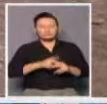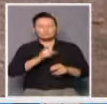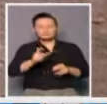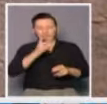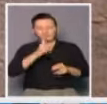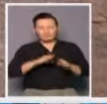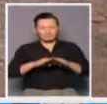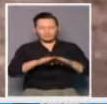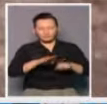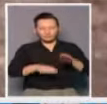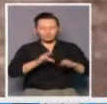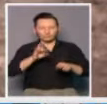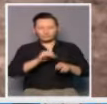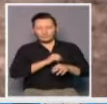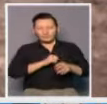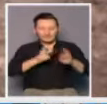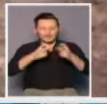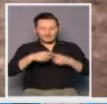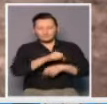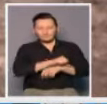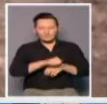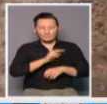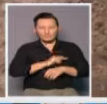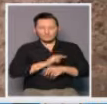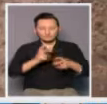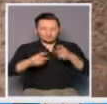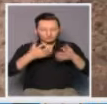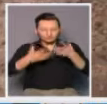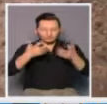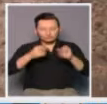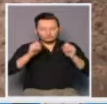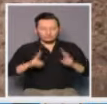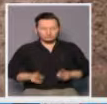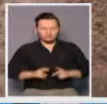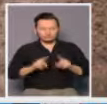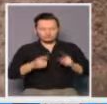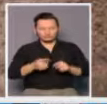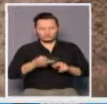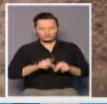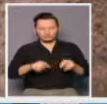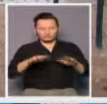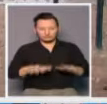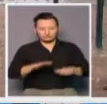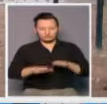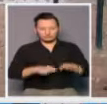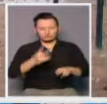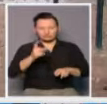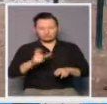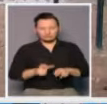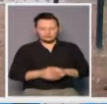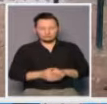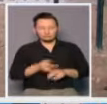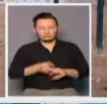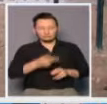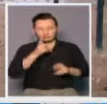выглядят одинаково, однако по этим следам пограничники быстро находят преступника. Так, например, в этом месте остались следы 2 ног. То